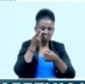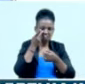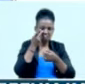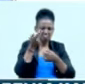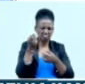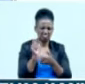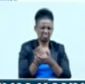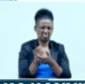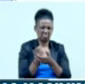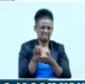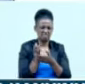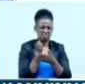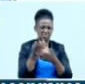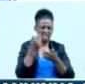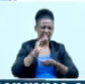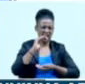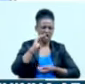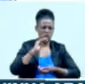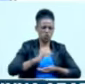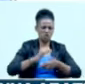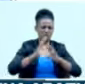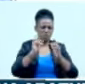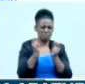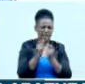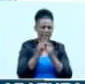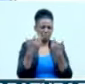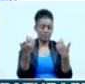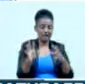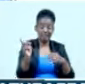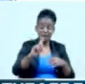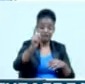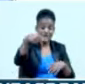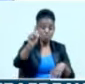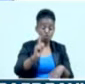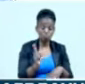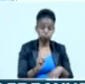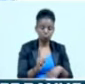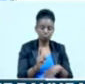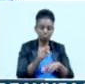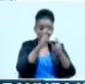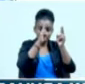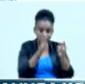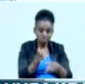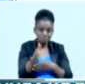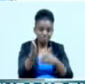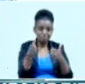ibireba bisa naho no kudohoka bisa naho batekereza kwigabanya ubukana ntabwo ari byo ngira ngo nkuko nyakwa minister bivuze